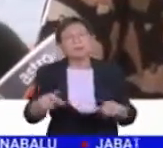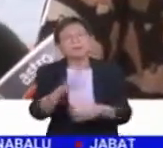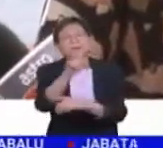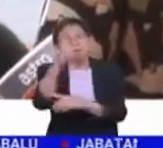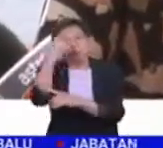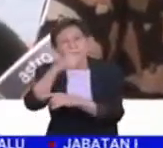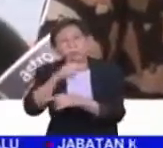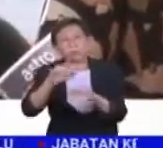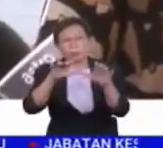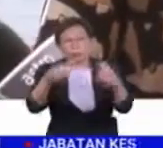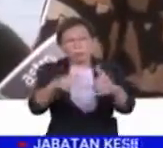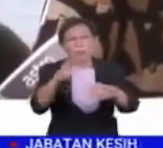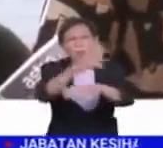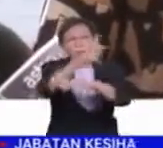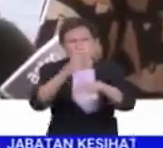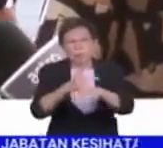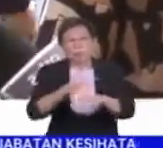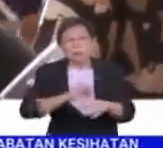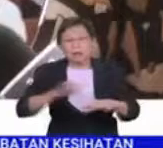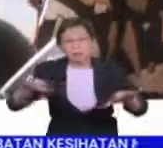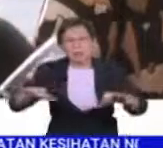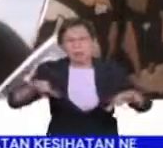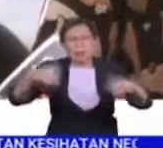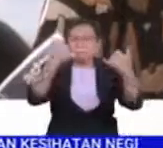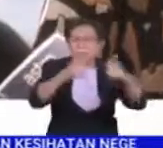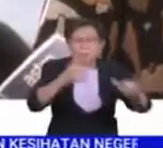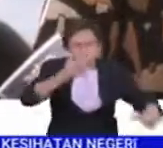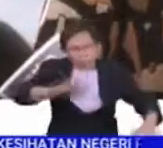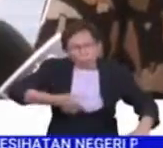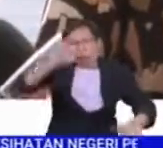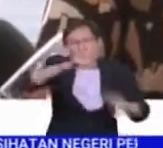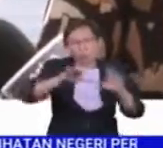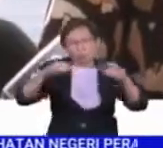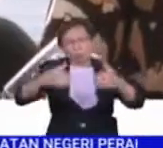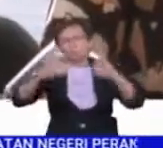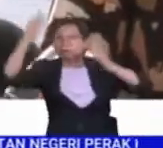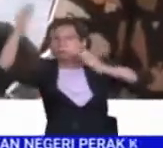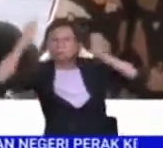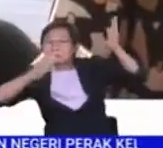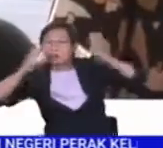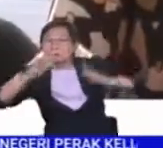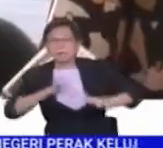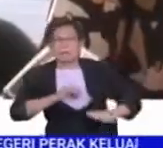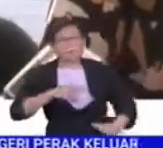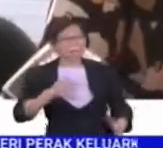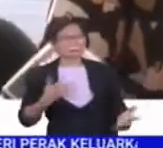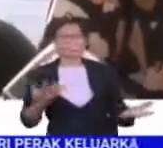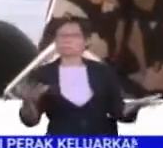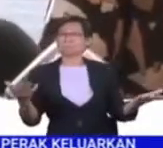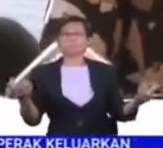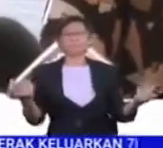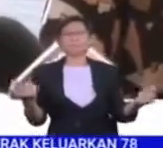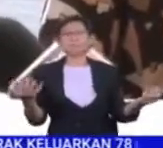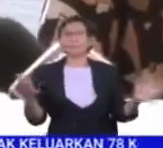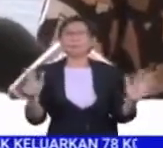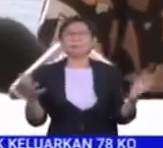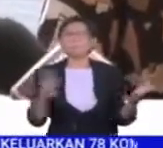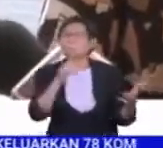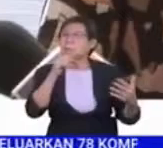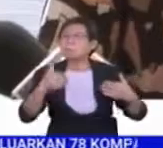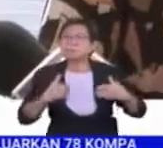InsyaAllah saya akan bagi yang terbaik untuk pasukan, untuk pasukan negara. So saya rasa tak ada apa-apa, cuma